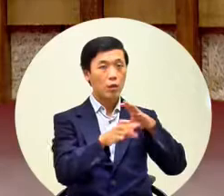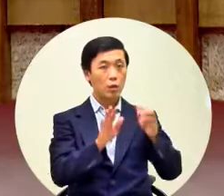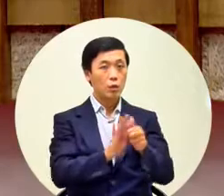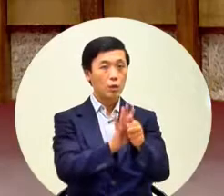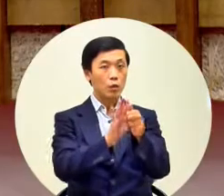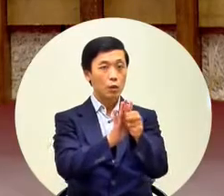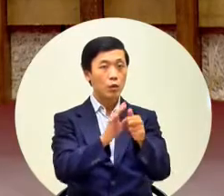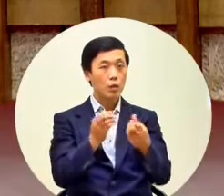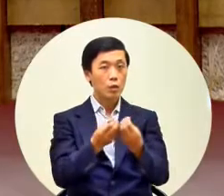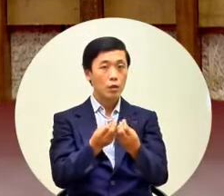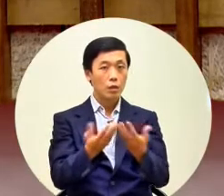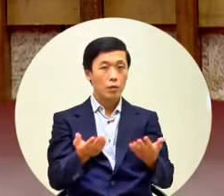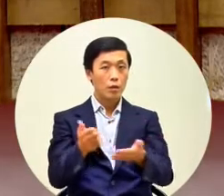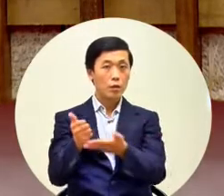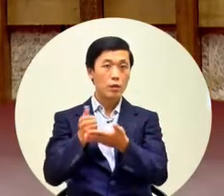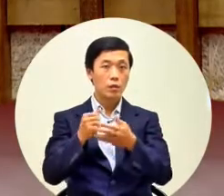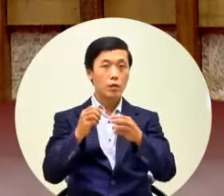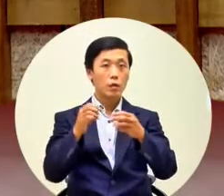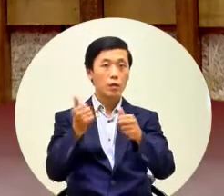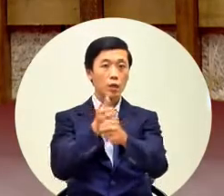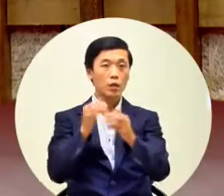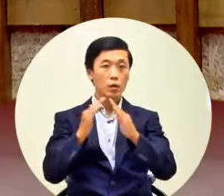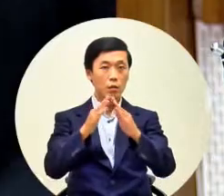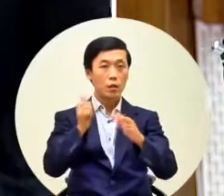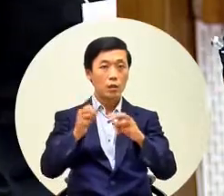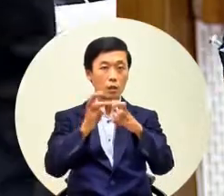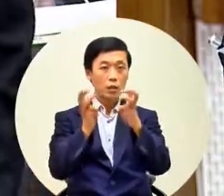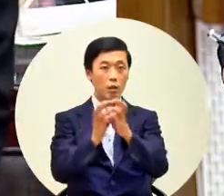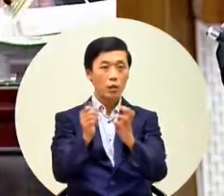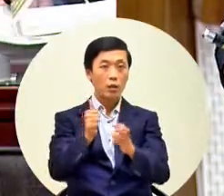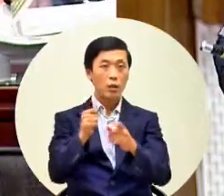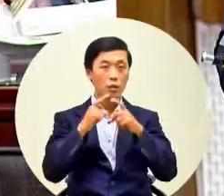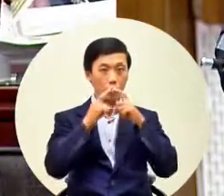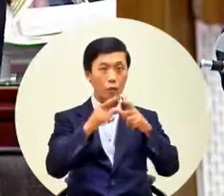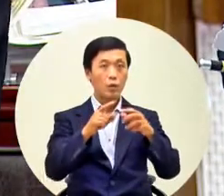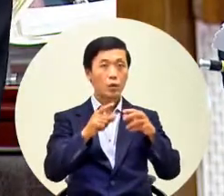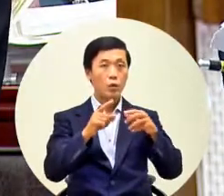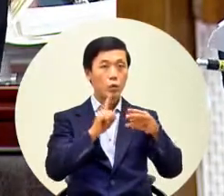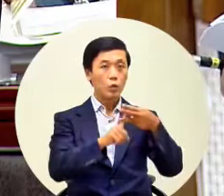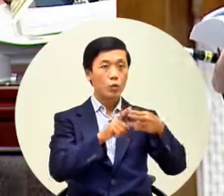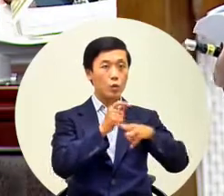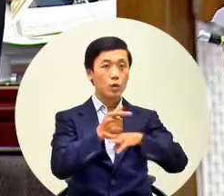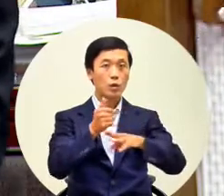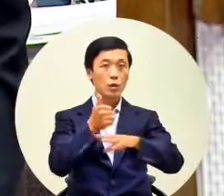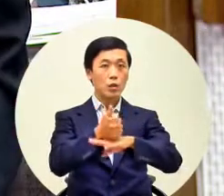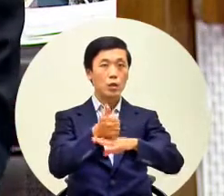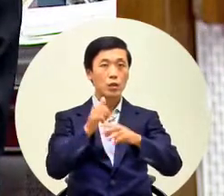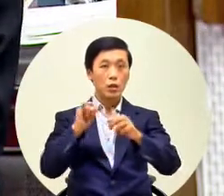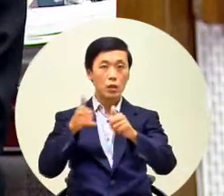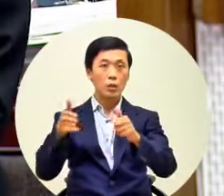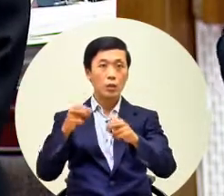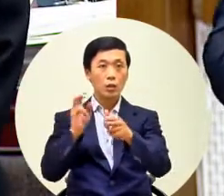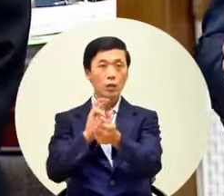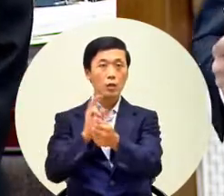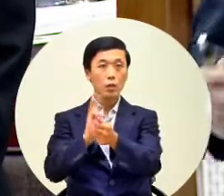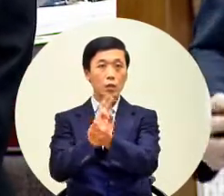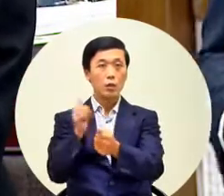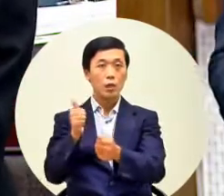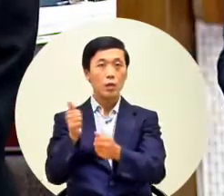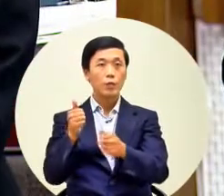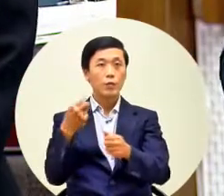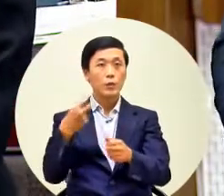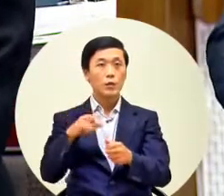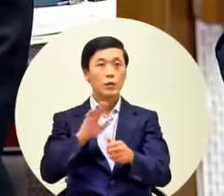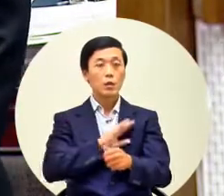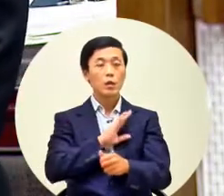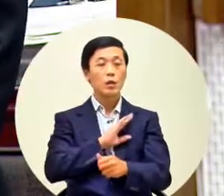请市长回答。 请杨代理市长答复。 好，谢谢主席，谢谢我们志宏议员。那当然有一